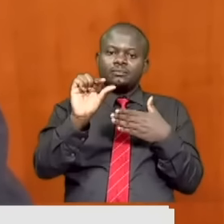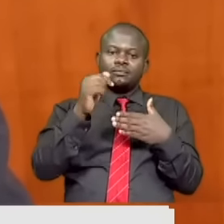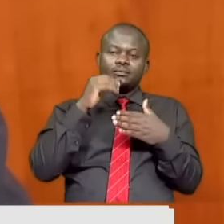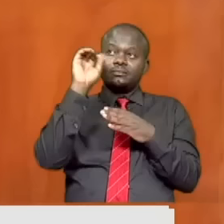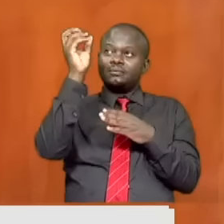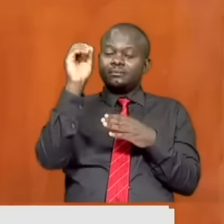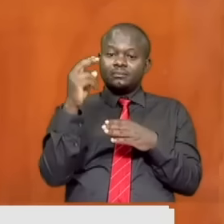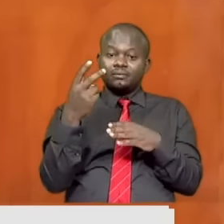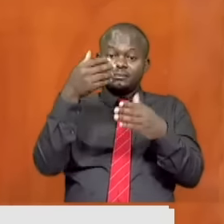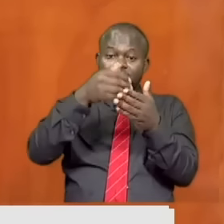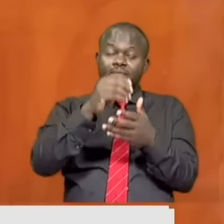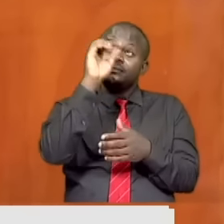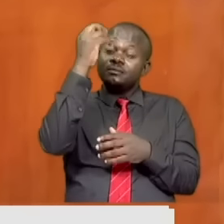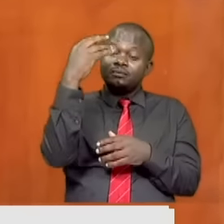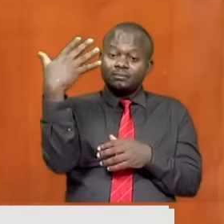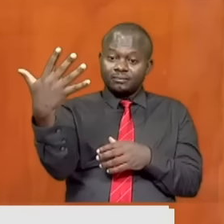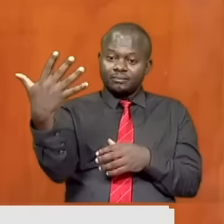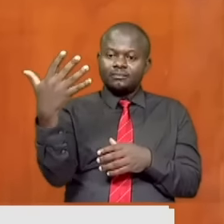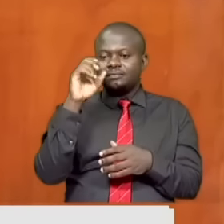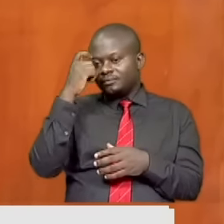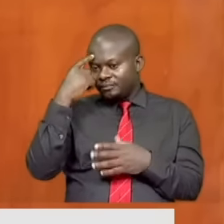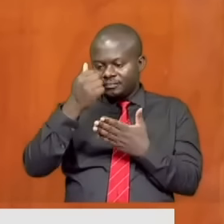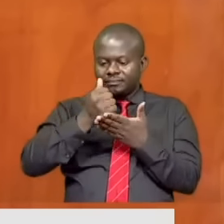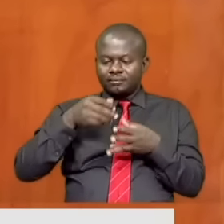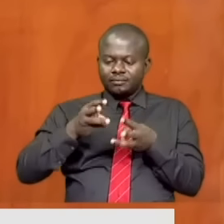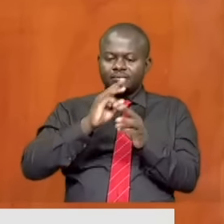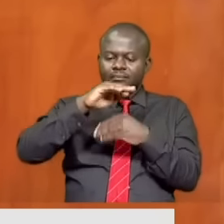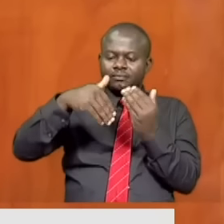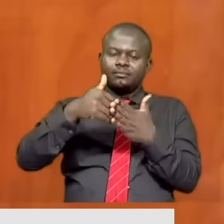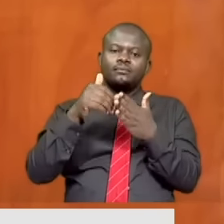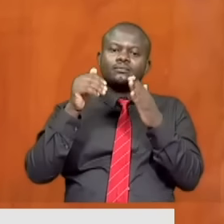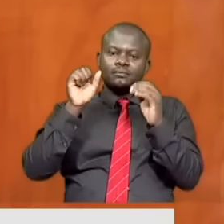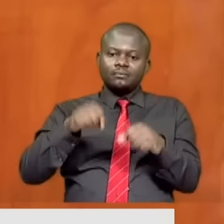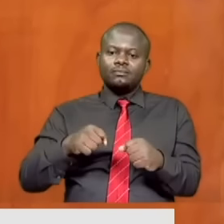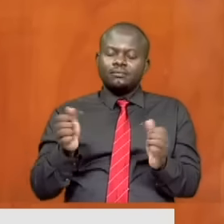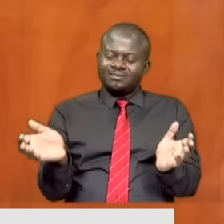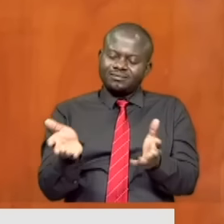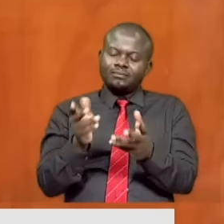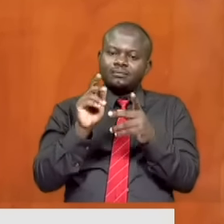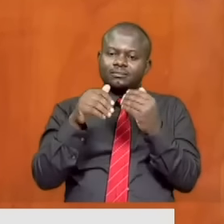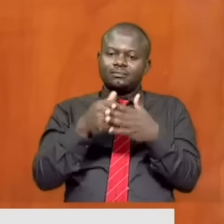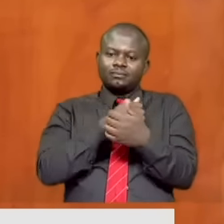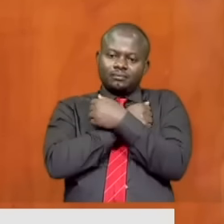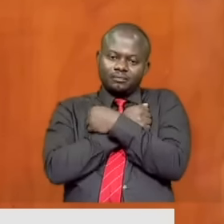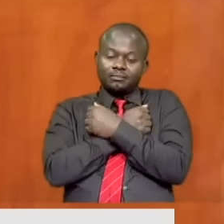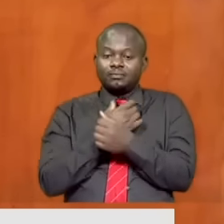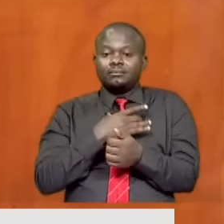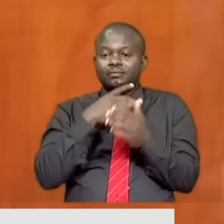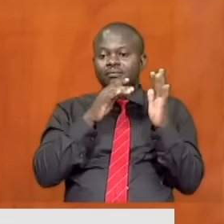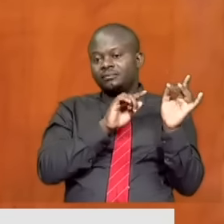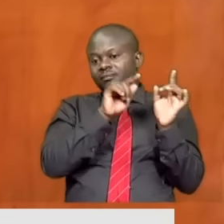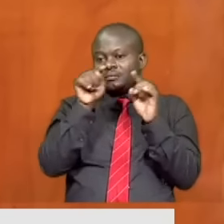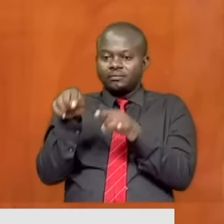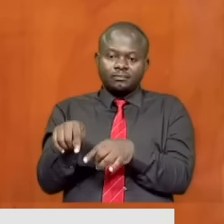kuri 5. Leta iradufasha mu buryo bwose bushoboka, ikundisha amahanga u Rwanda, ari naho abashyitsi benshi baza